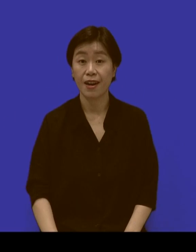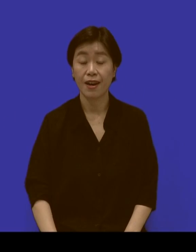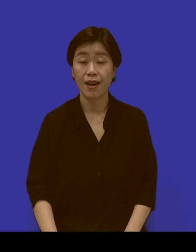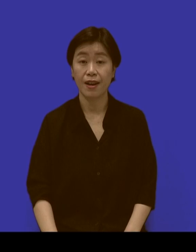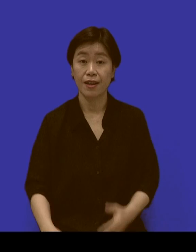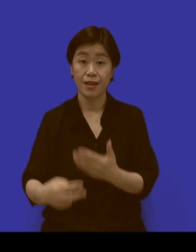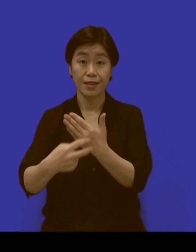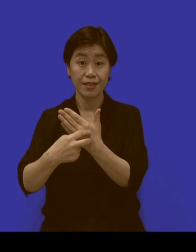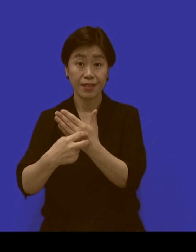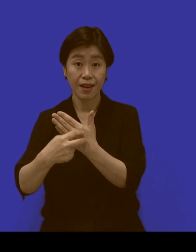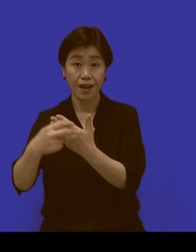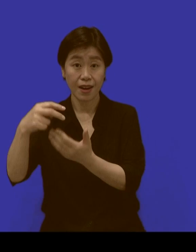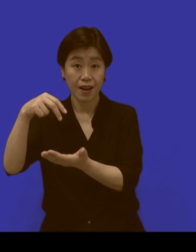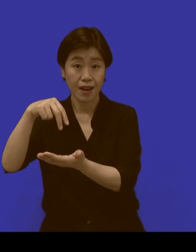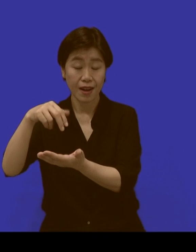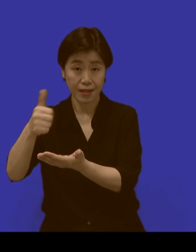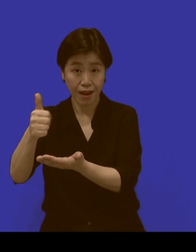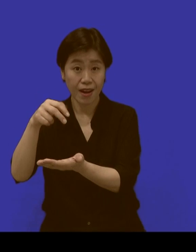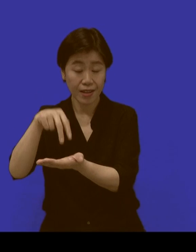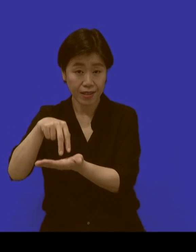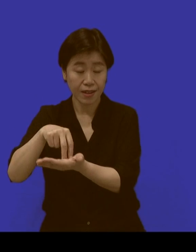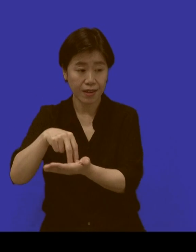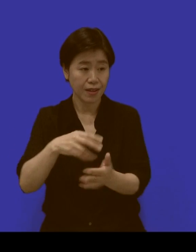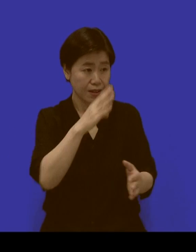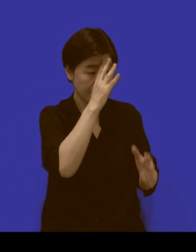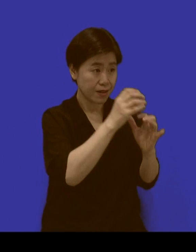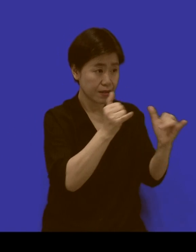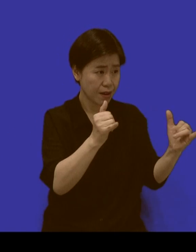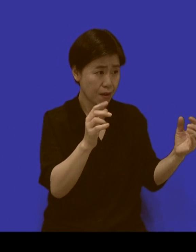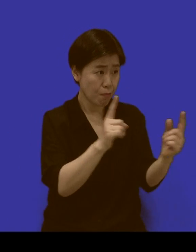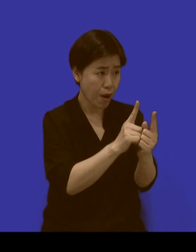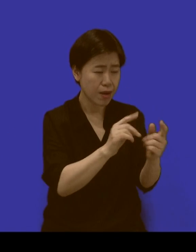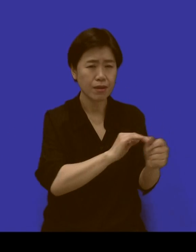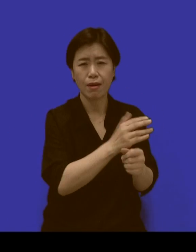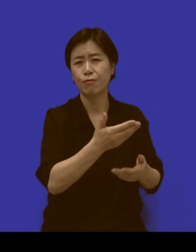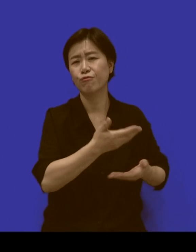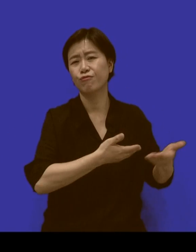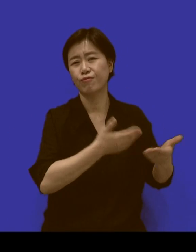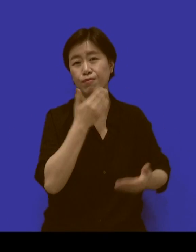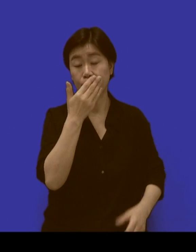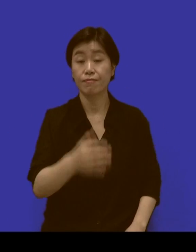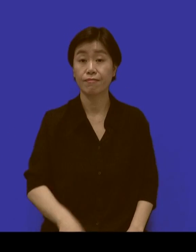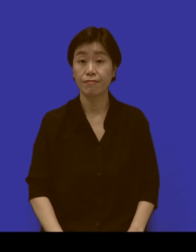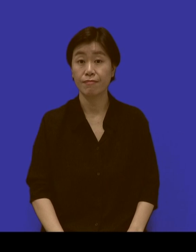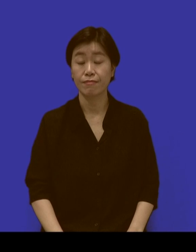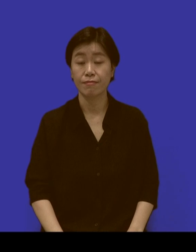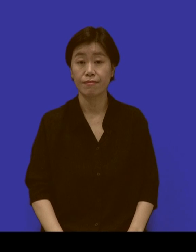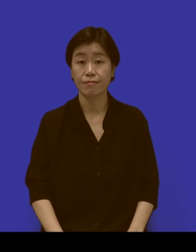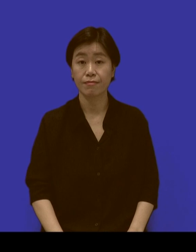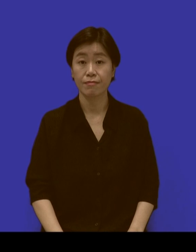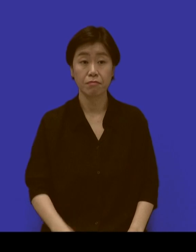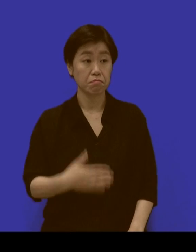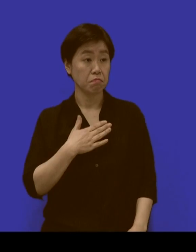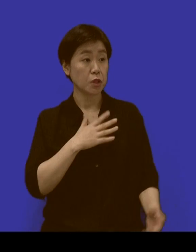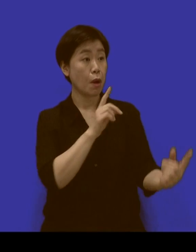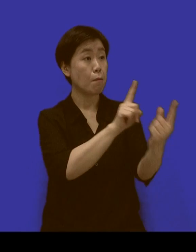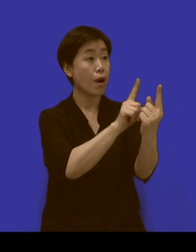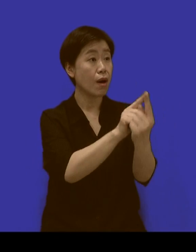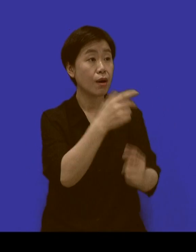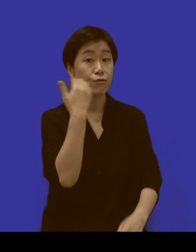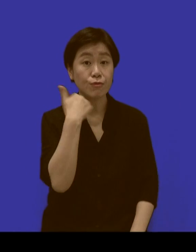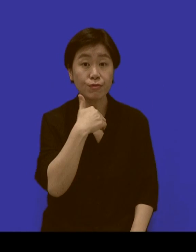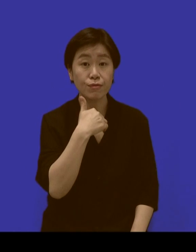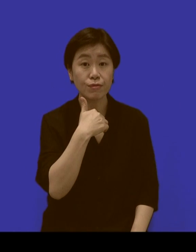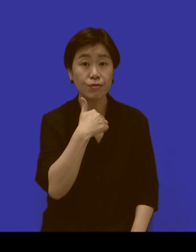의사라면 환자를 너무 사랑할 수 있게 되고요. 네. 네, 우리 눈앞에 하나님이 보내주신 그 어떤 영혼이라도